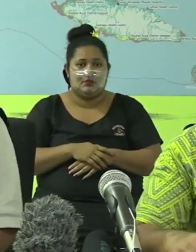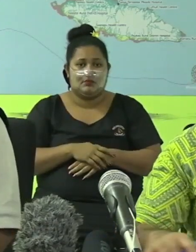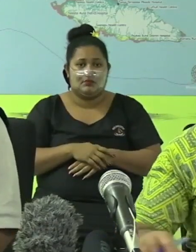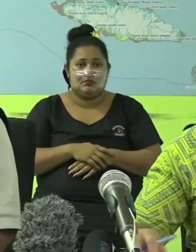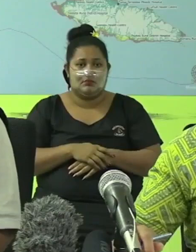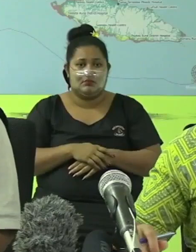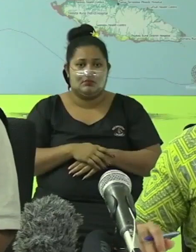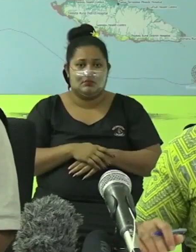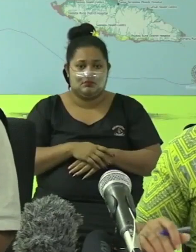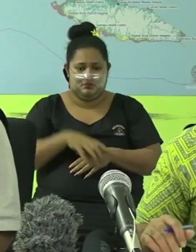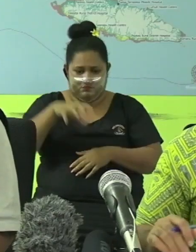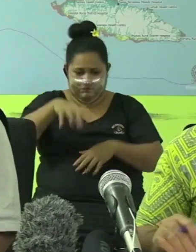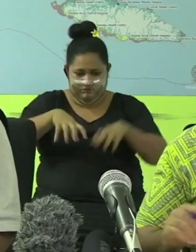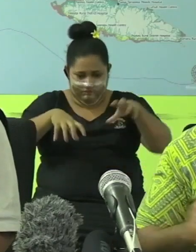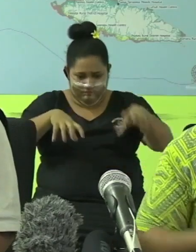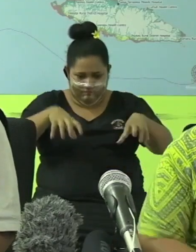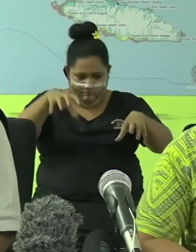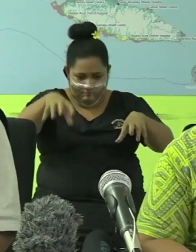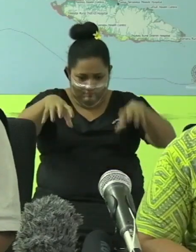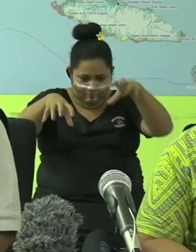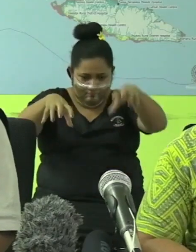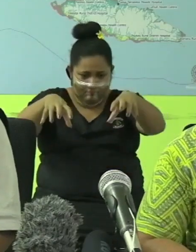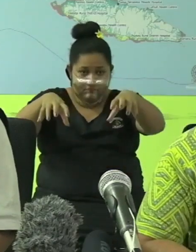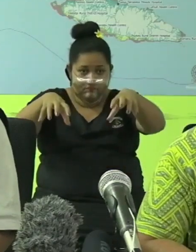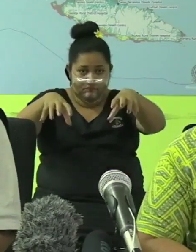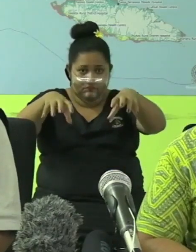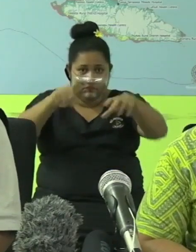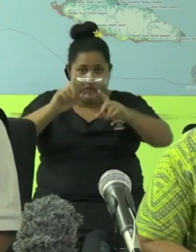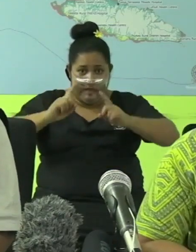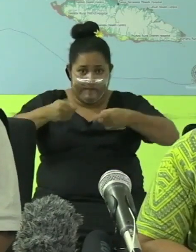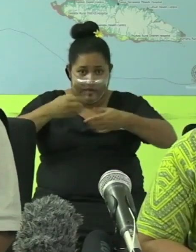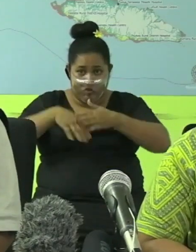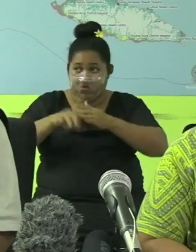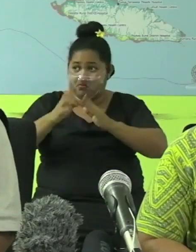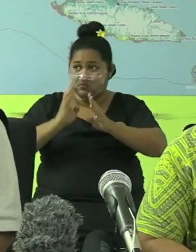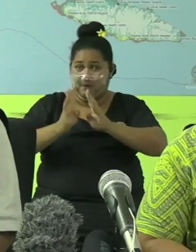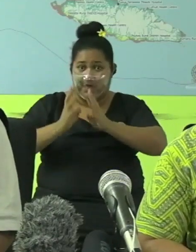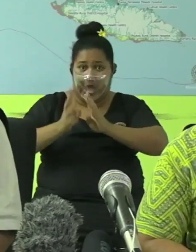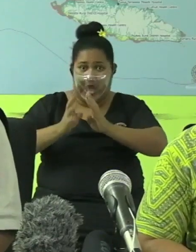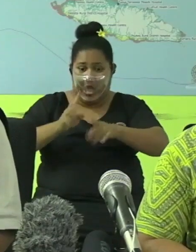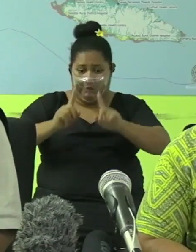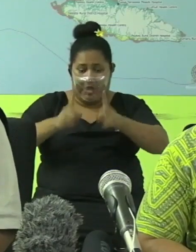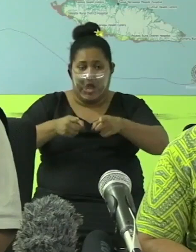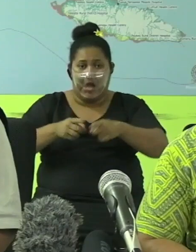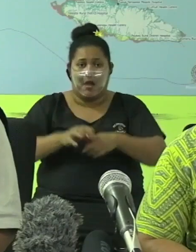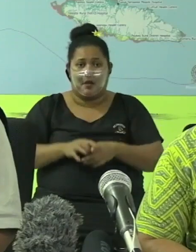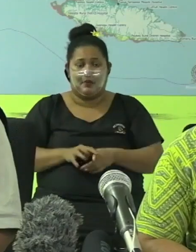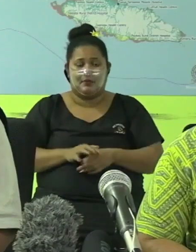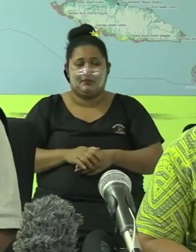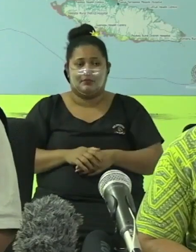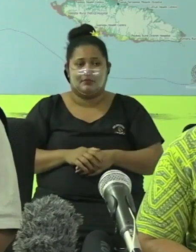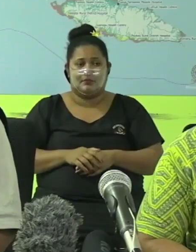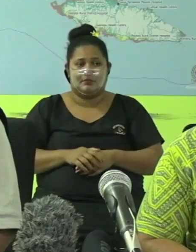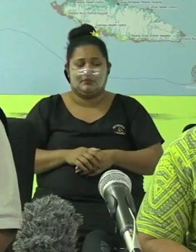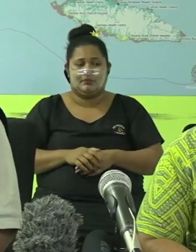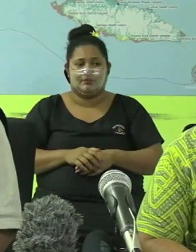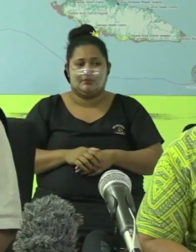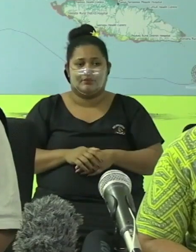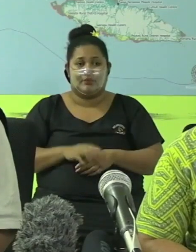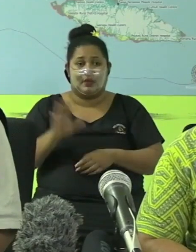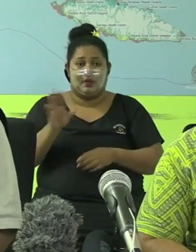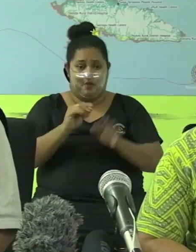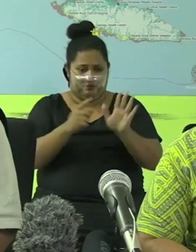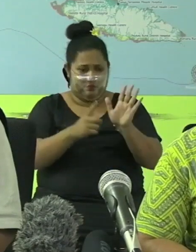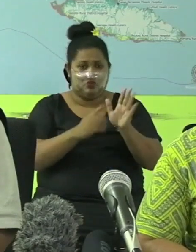le faatuaoiga o momeo zones e amatalai tono o le taulaga ia mai i le tomo